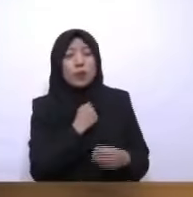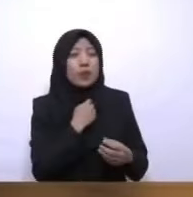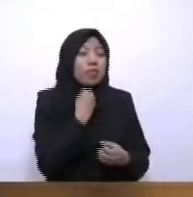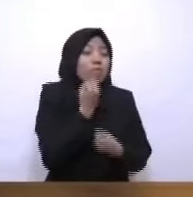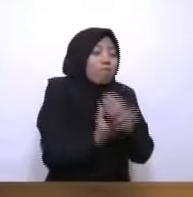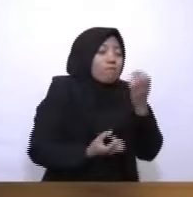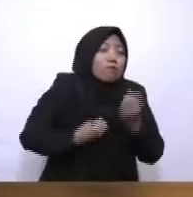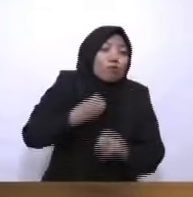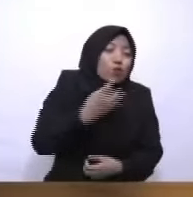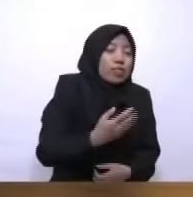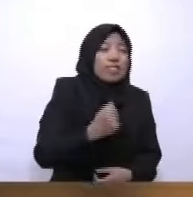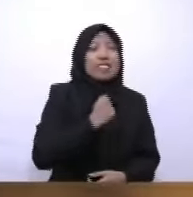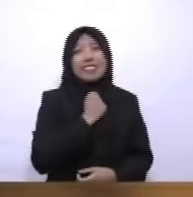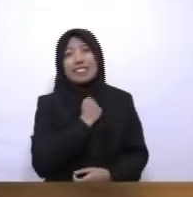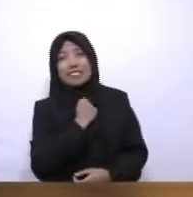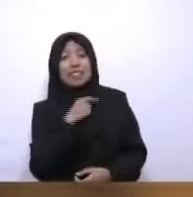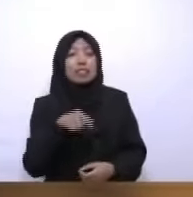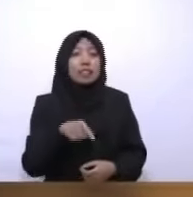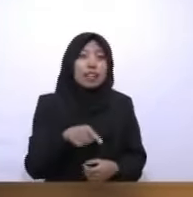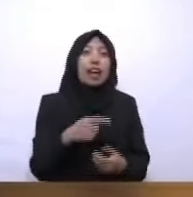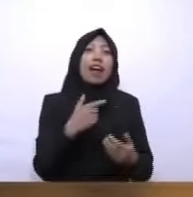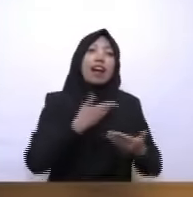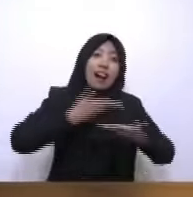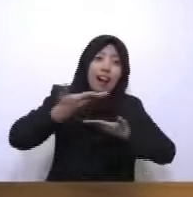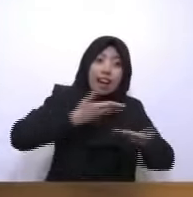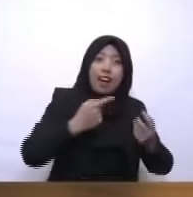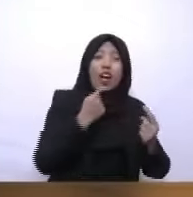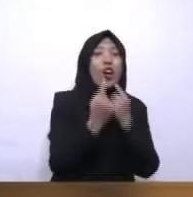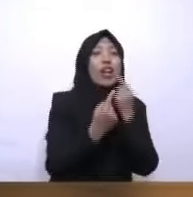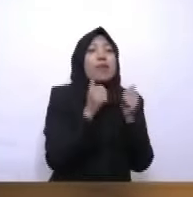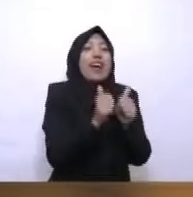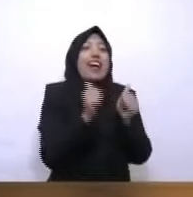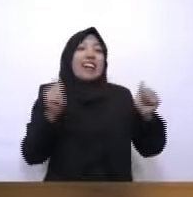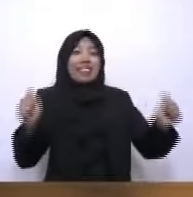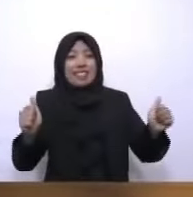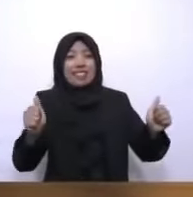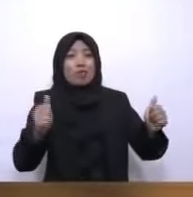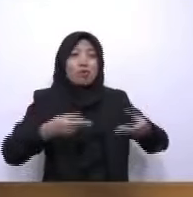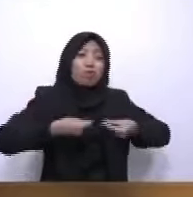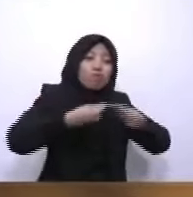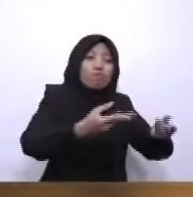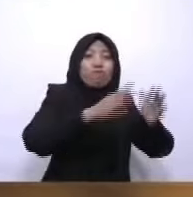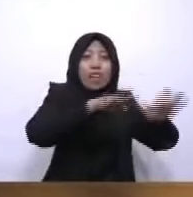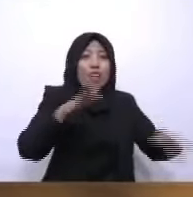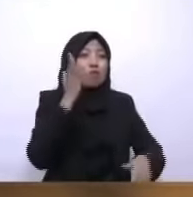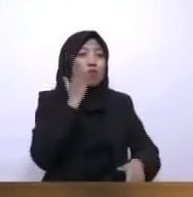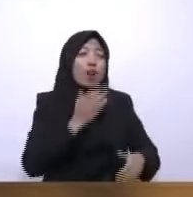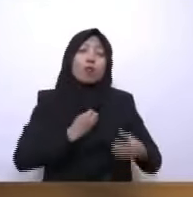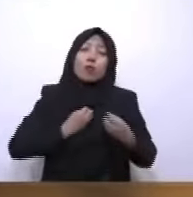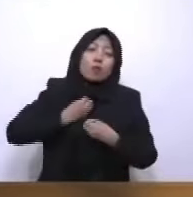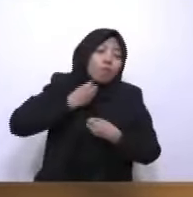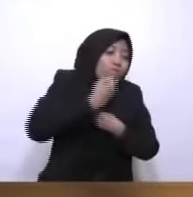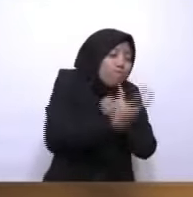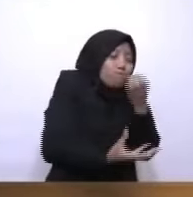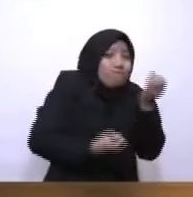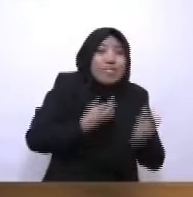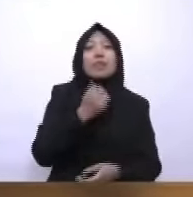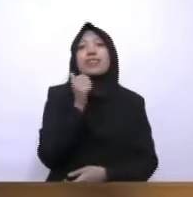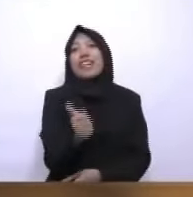curhat. Maka ini adalah layanan konseling yang sangat baik untuk generasi muda, sehingga mereka bisa mencurahkan isi